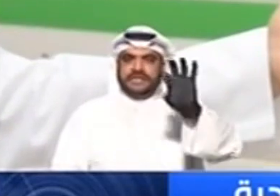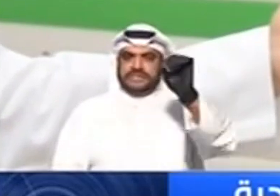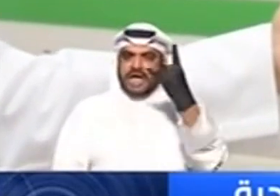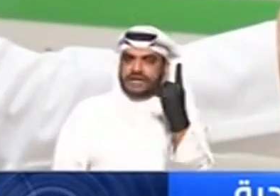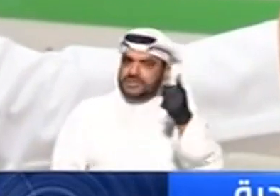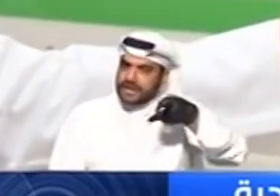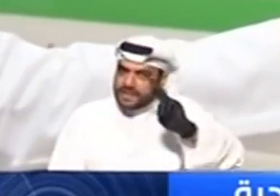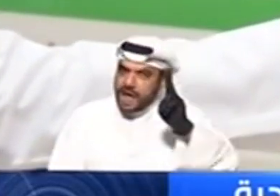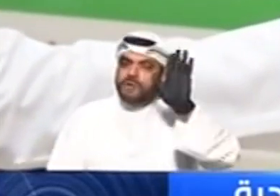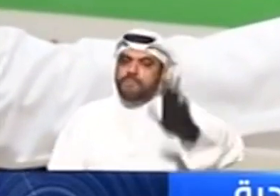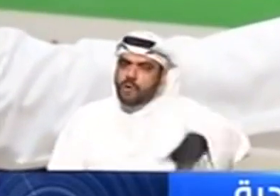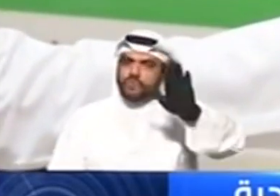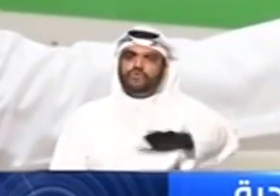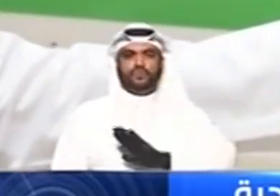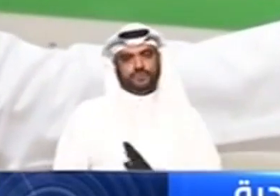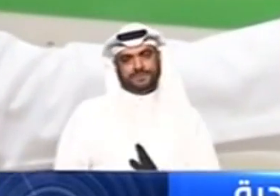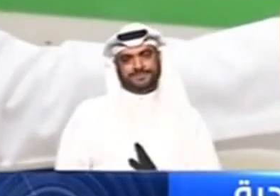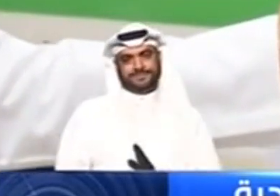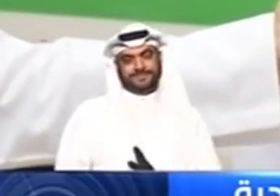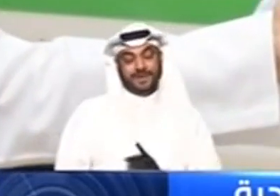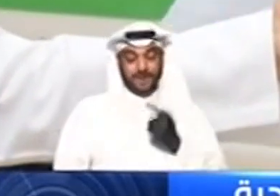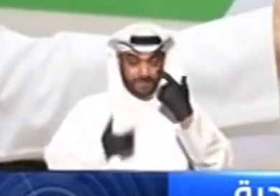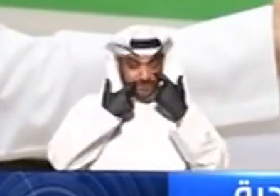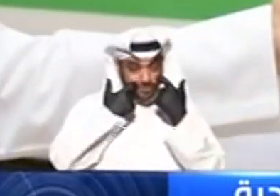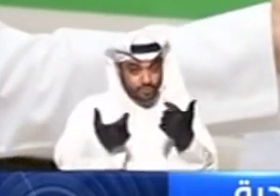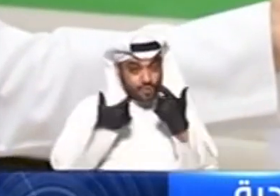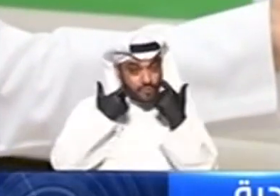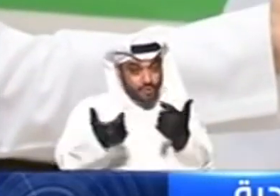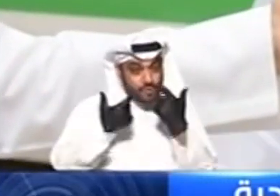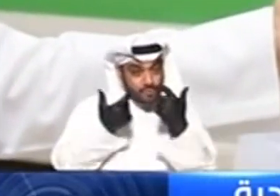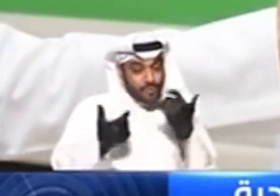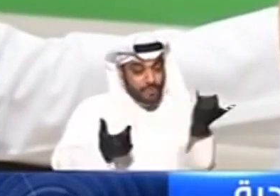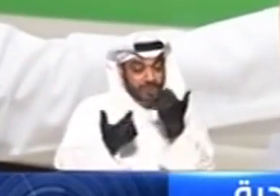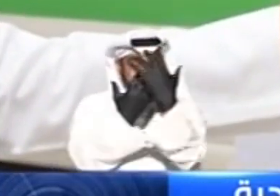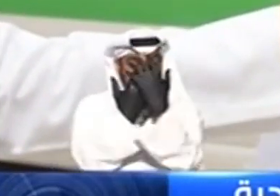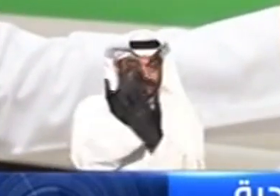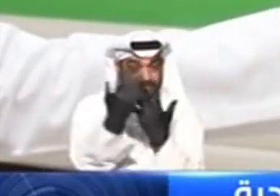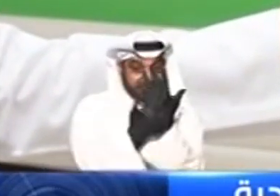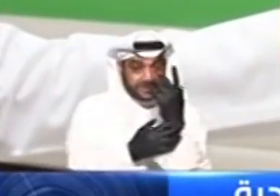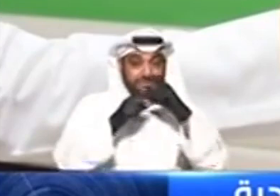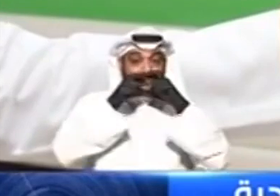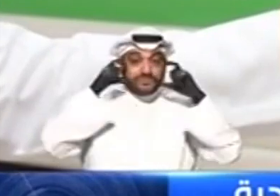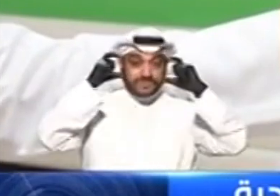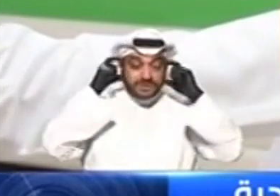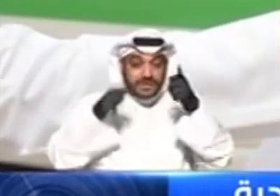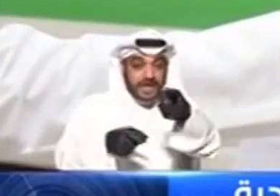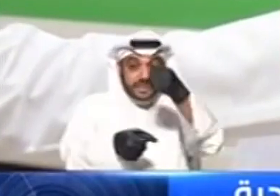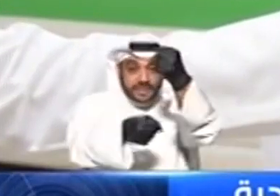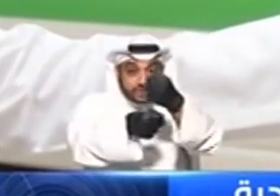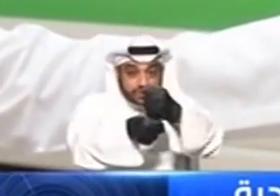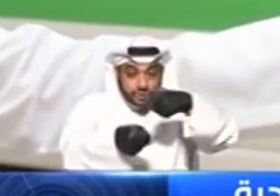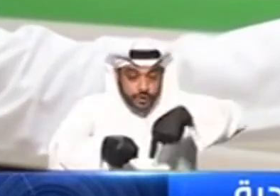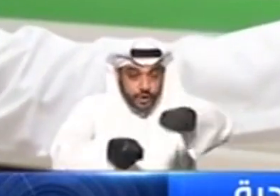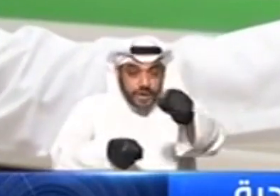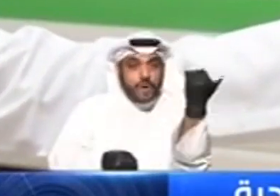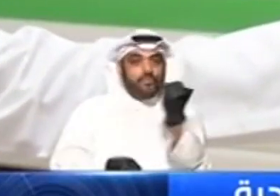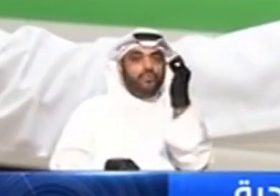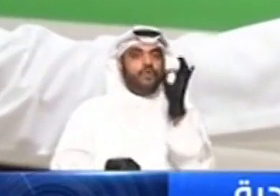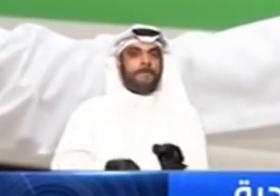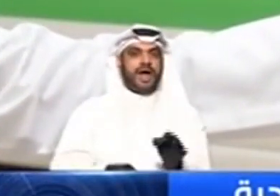أنا ملاحظة لاحظها وأنبه عليه يعني إخوان في أماكن العمل